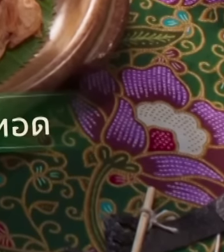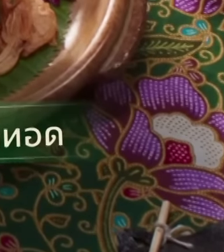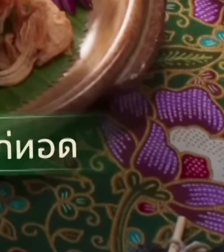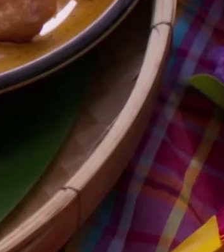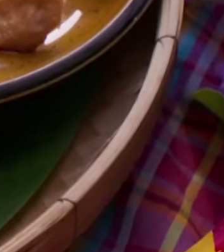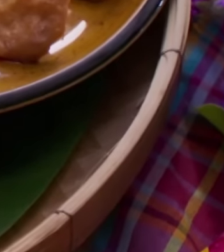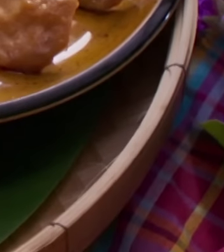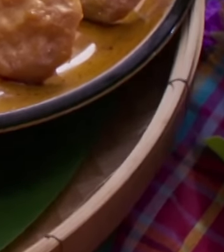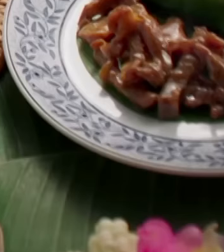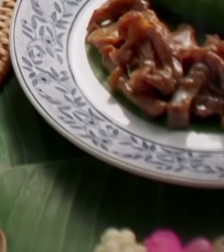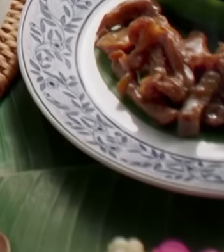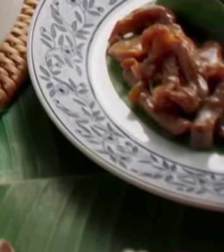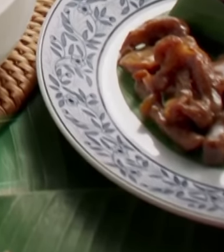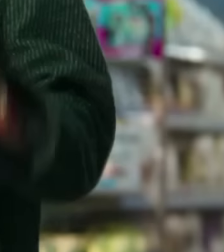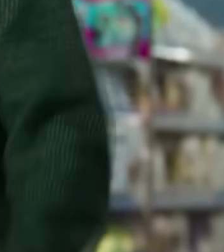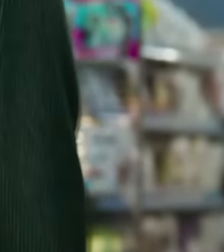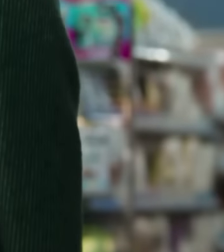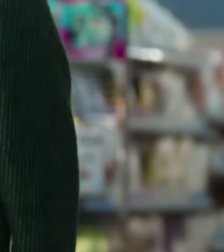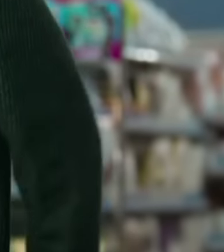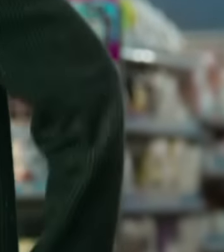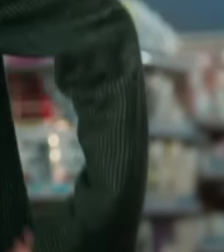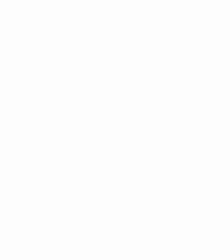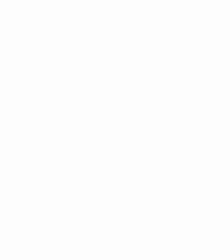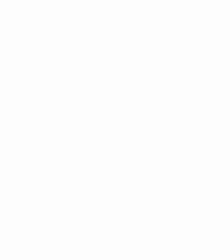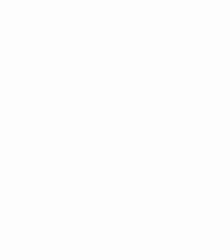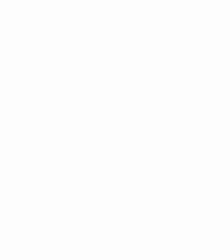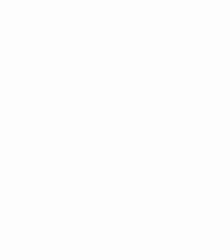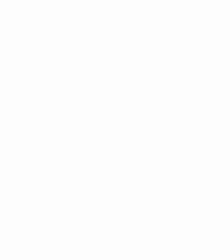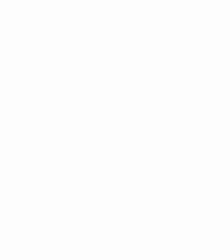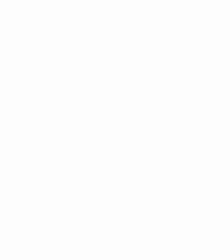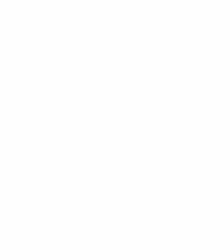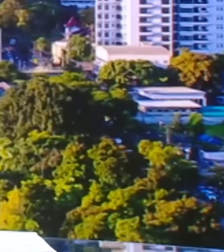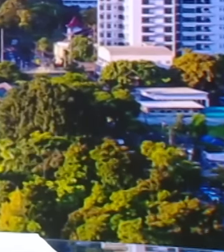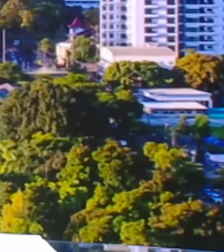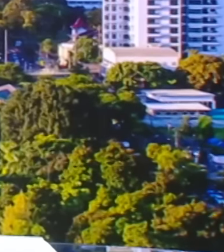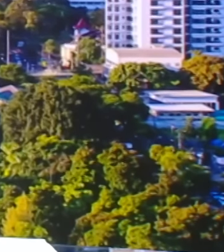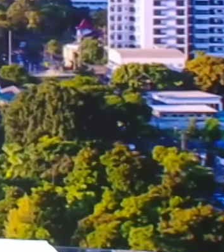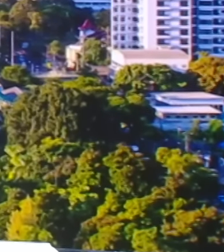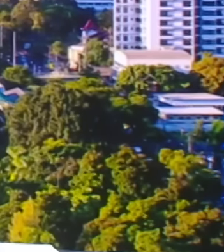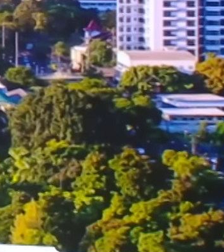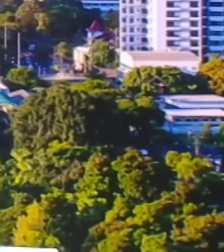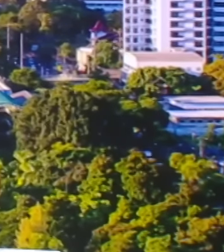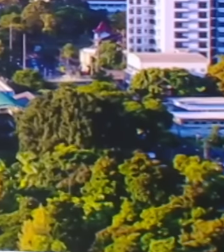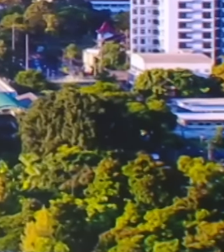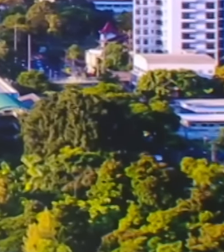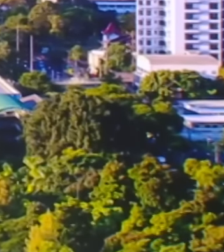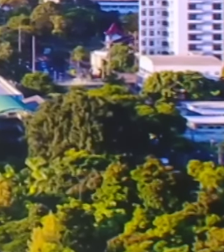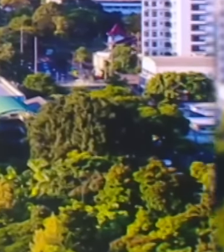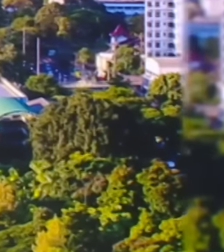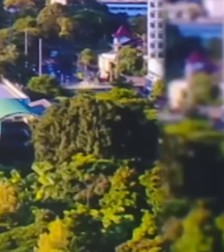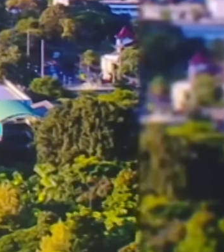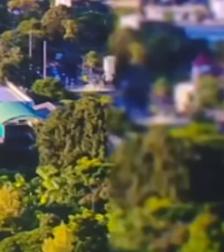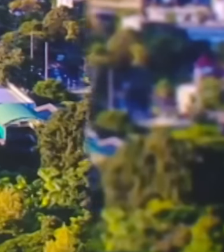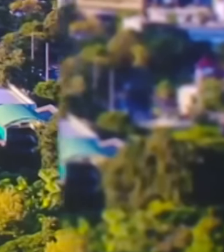สนับสนุนโดยเสน่ห์ความเป็นไทยใครๆก็หลงรัก 7-Eleven หน้าแล้งอันยาวนานของประเทศไทยก็เพิ่งจะ